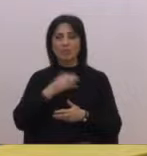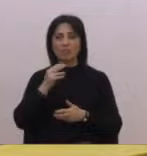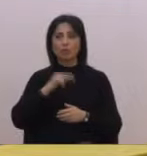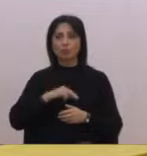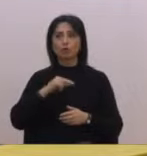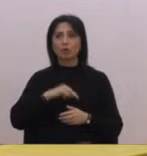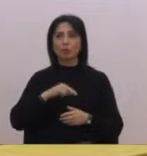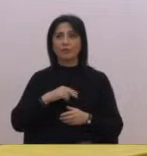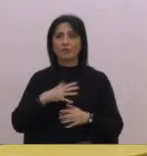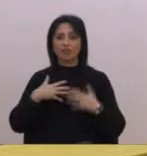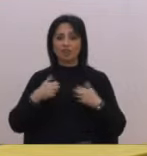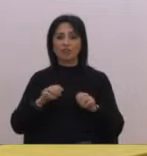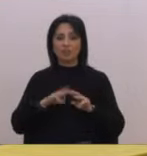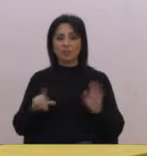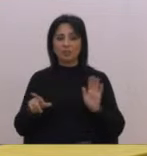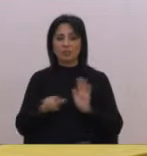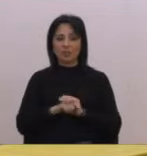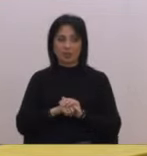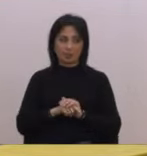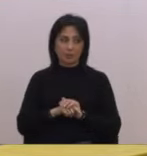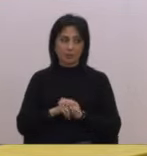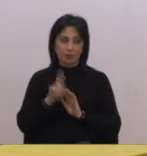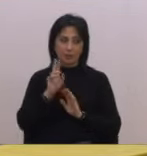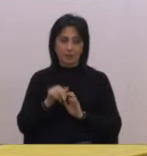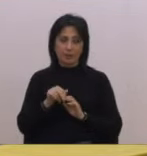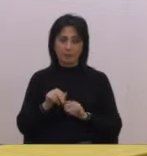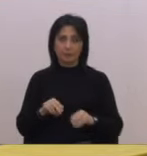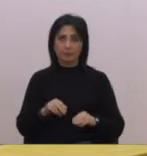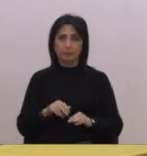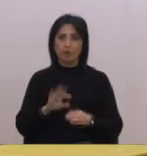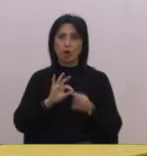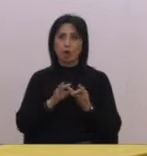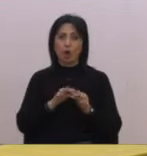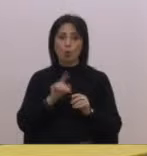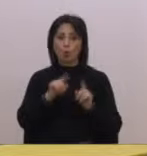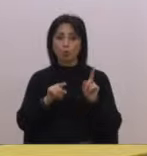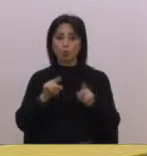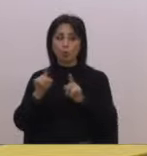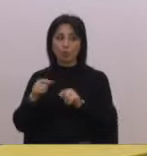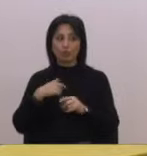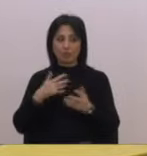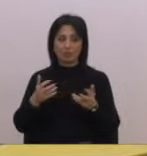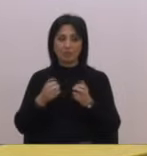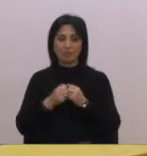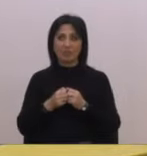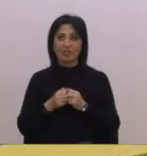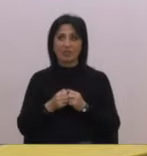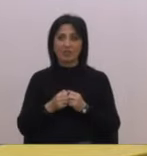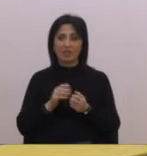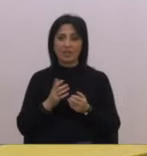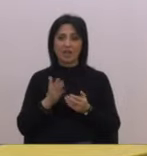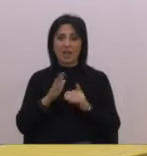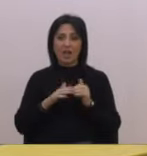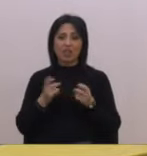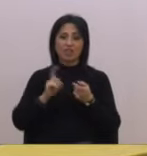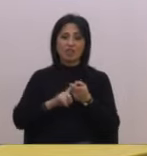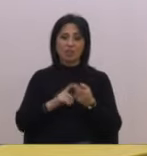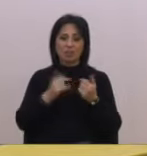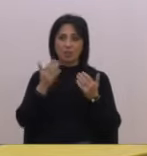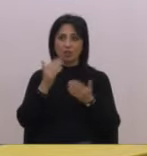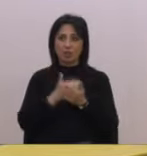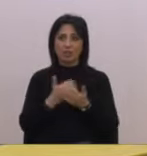მუშაობაც ჯანდაცვის სამინისტროსთან ერთად და კონკრეტულ სექტორებში ჩვენ მივიღეთ ხელშესახები შედეგები.